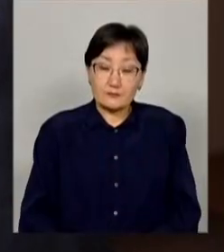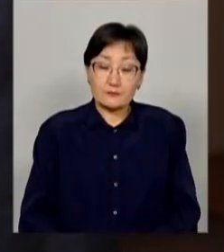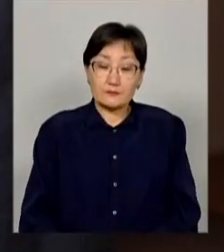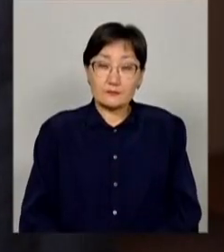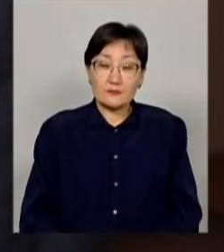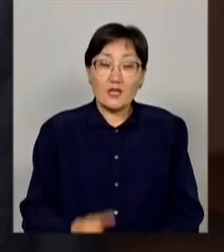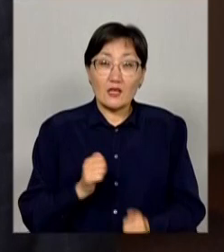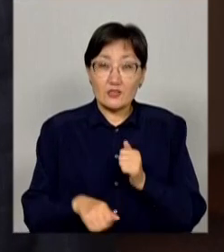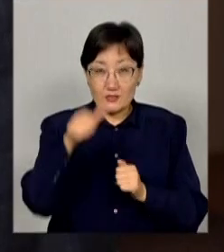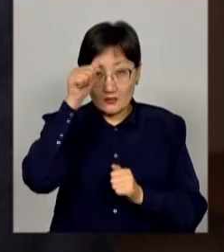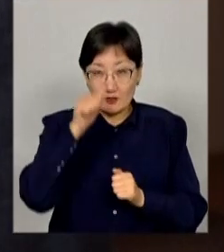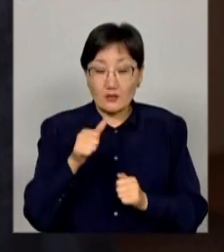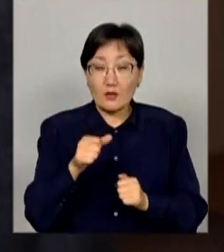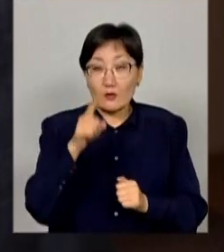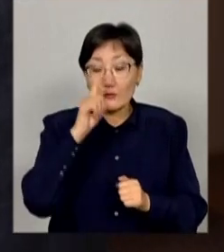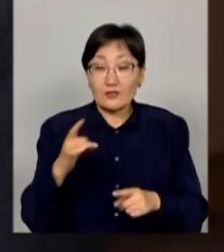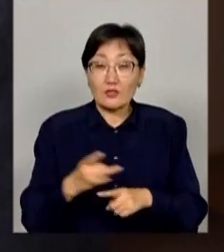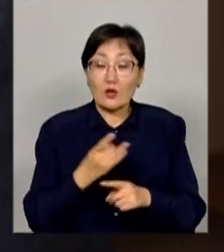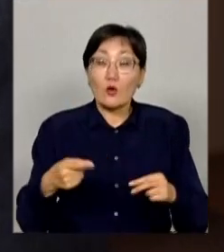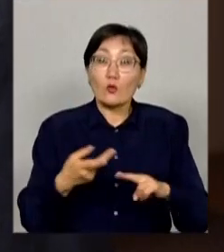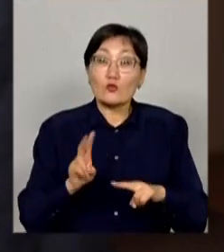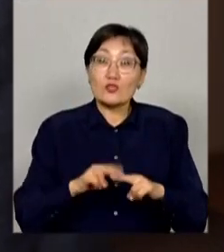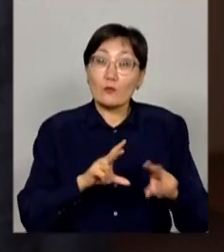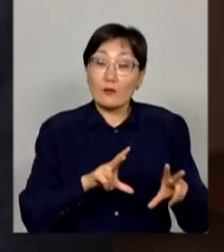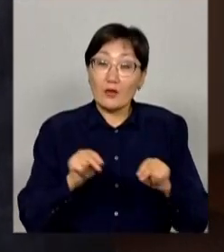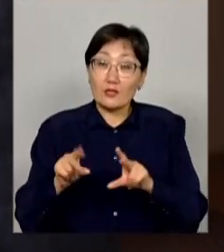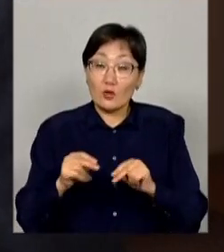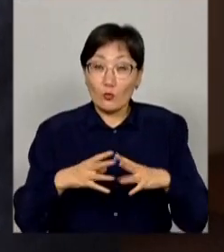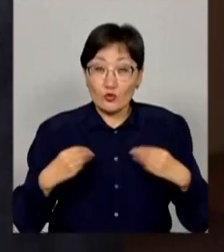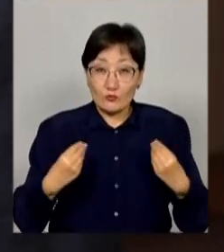Ай сайын, айына бір рез, бір мезгіл осы бақыт отбасы